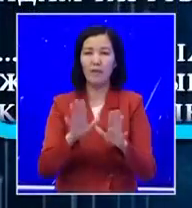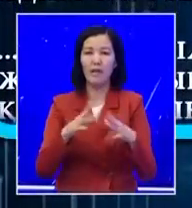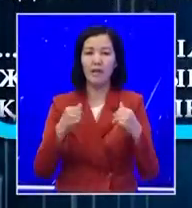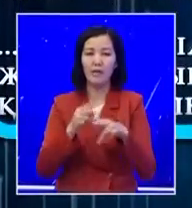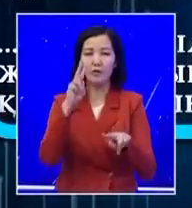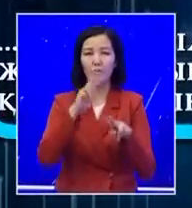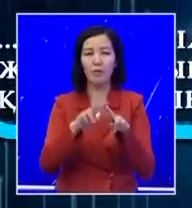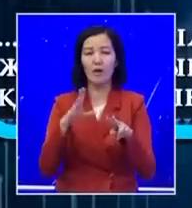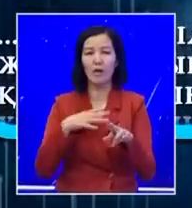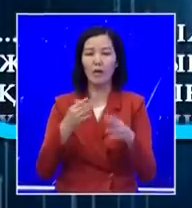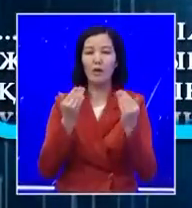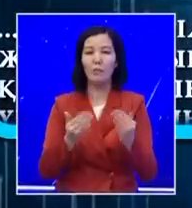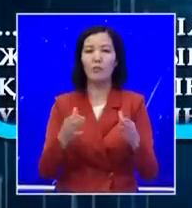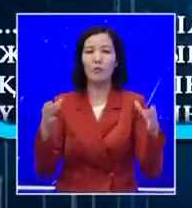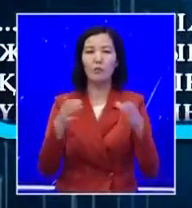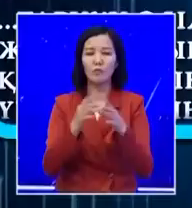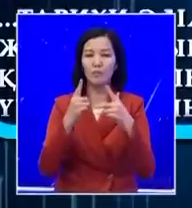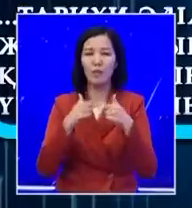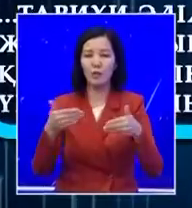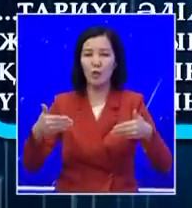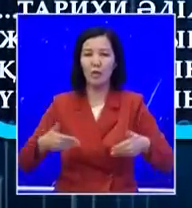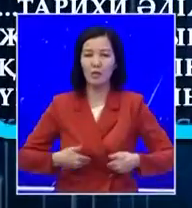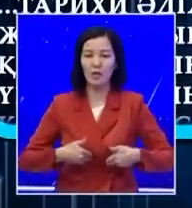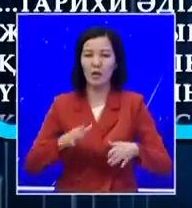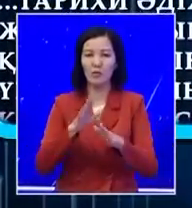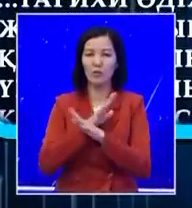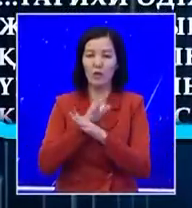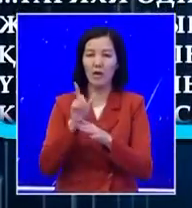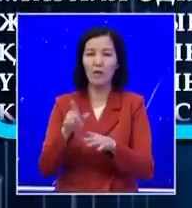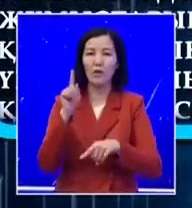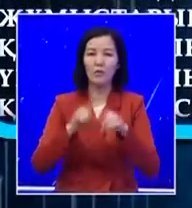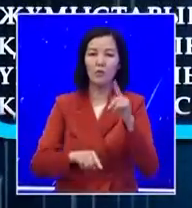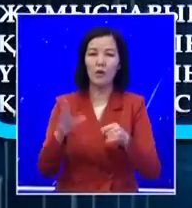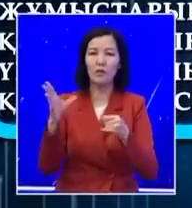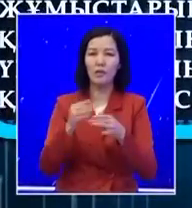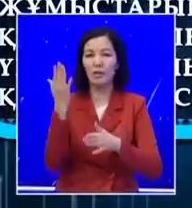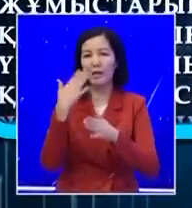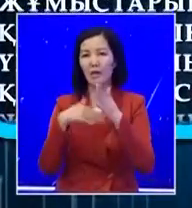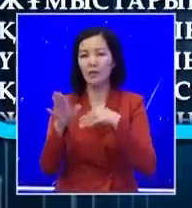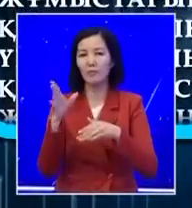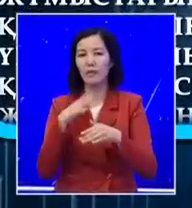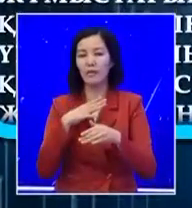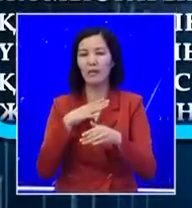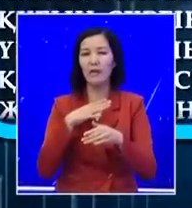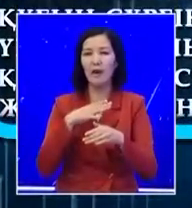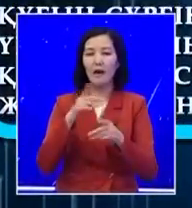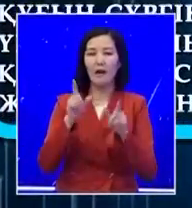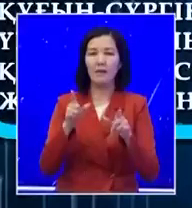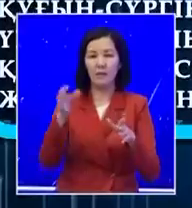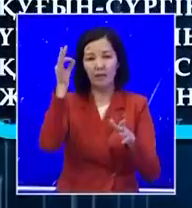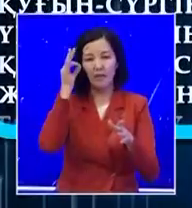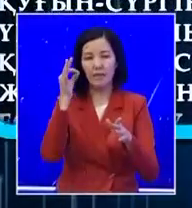біз ұжымдастыру жылдарында аштыққа шырағандарды, сондай-ақ туған жерінен кетуге мәжбүр болғандарды да еске аламыз.